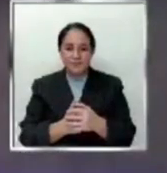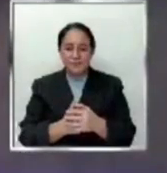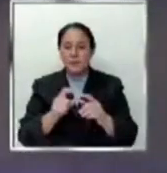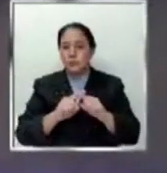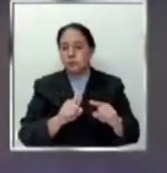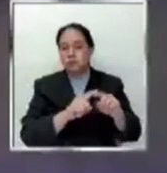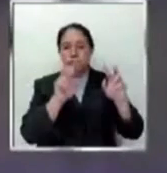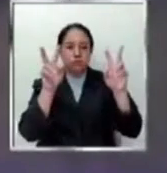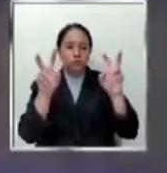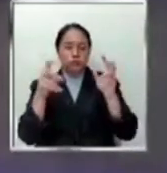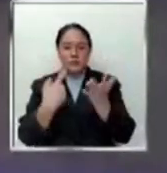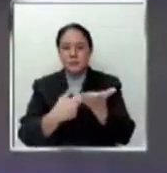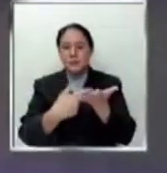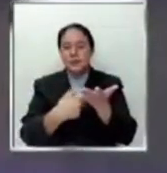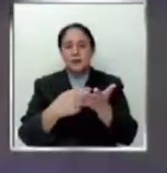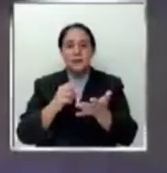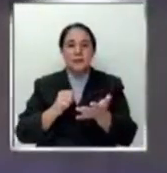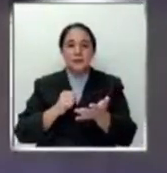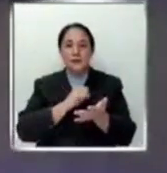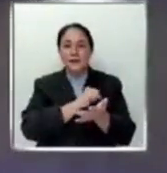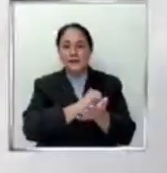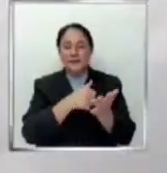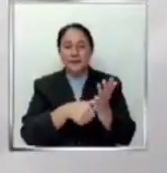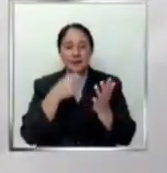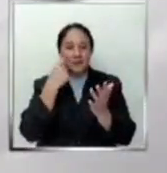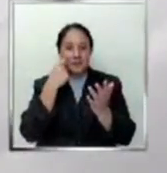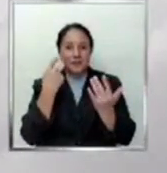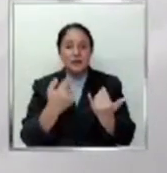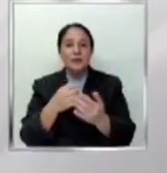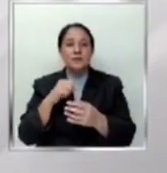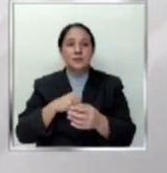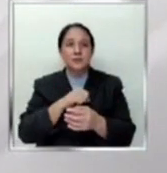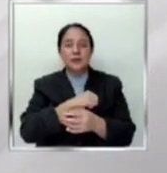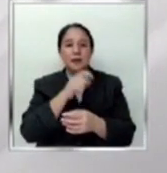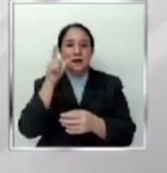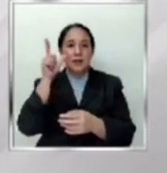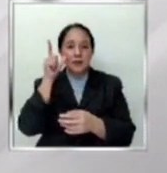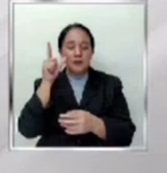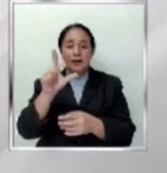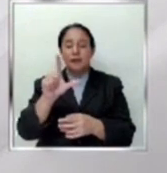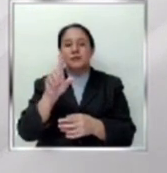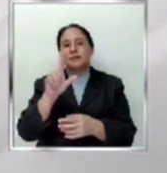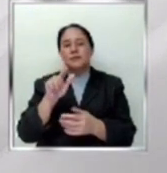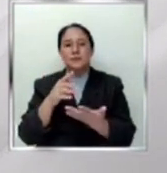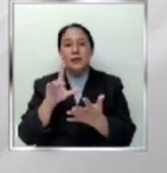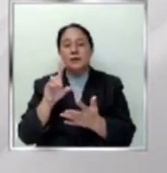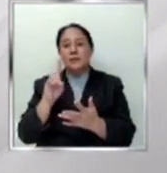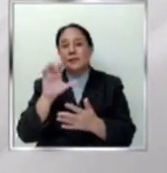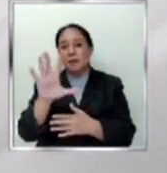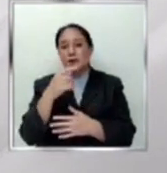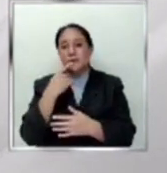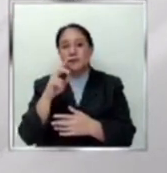ang tinalakay ng ilang senatorial aspirants ngayong araw. Si Senadora Laila De Lima, suportado raw ang mas komprehensibong drug war ni Vice President